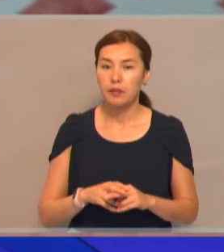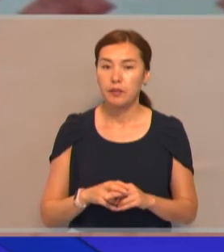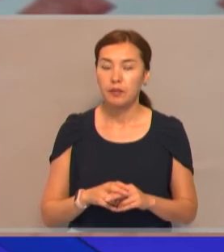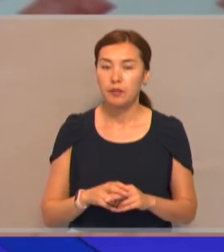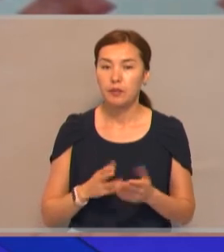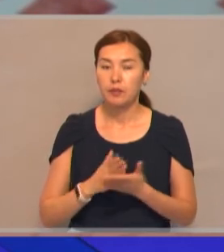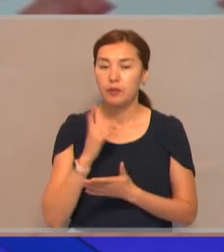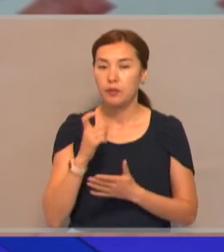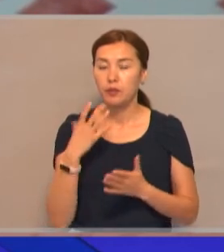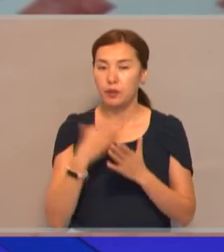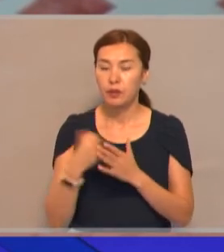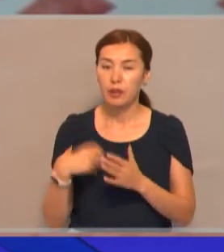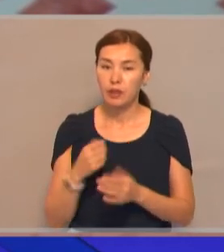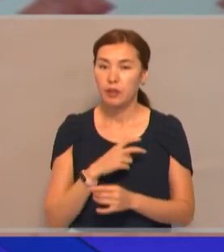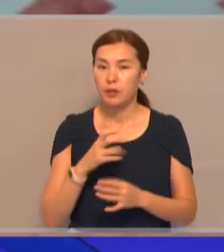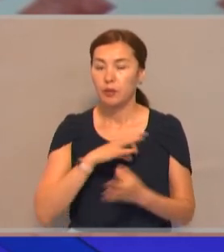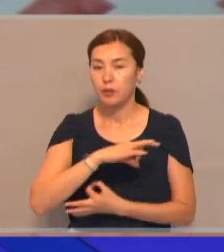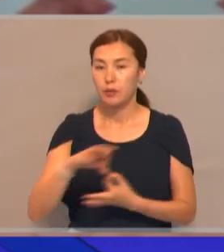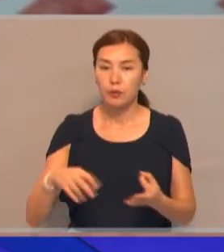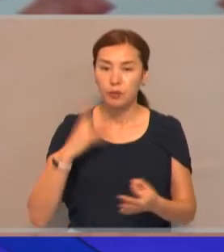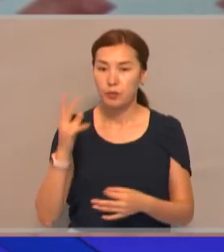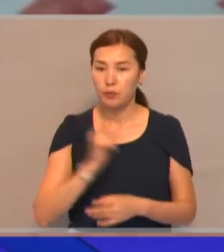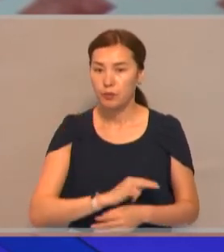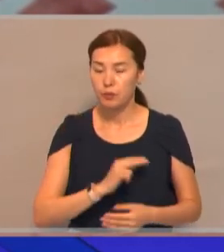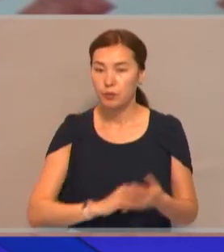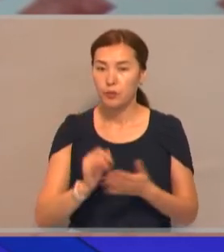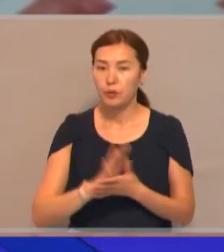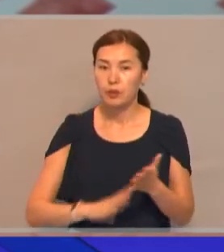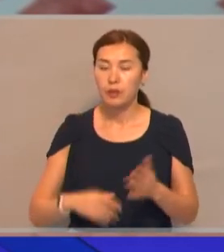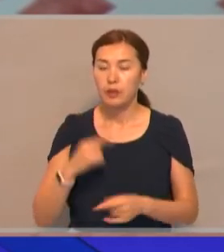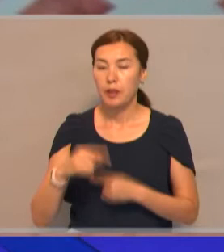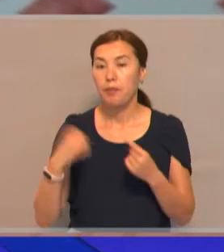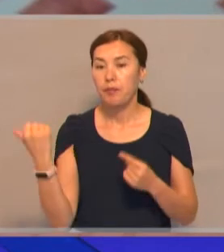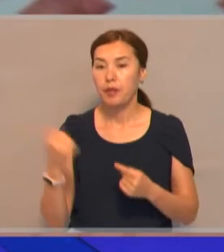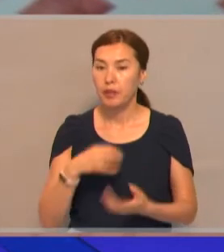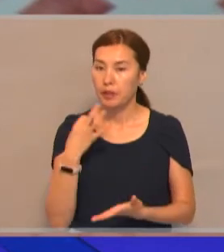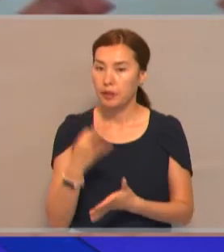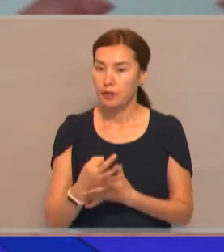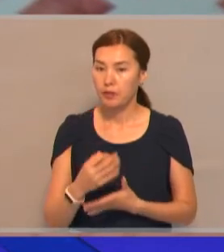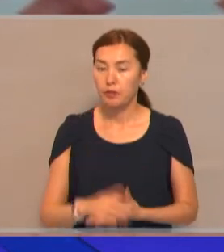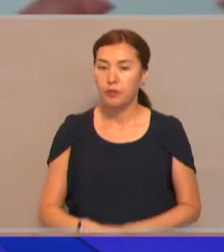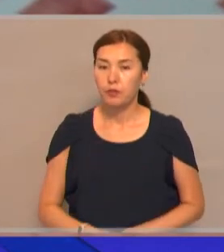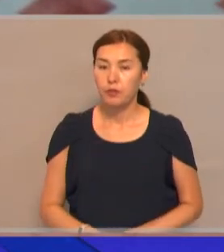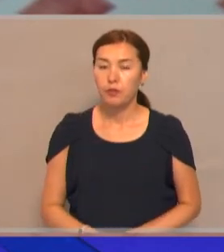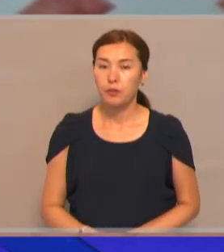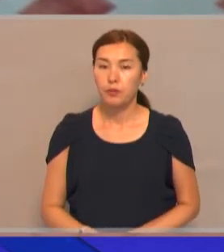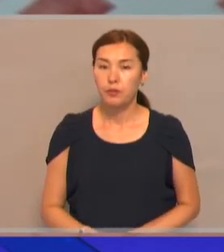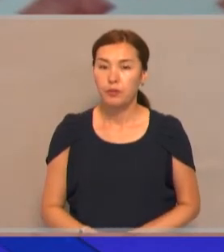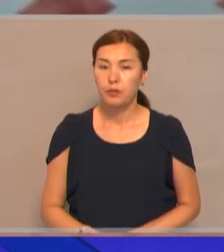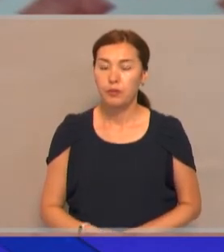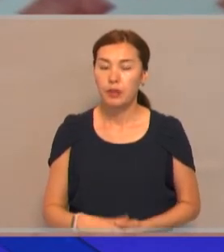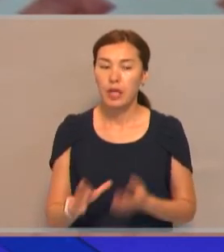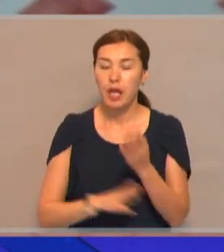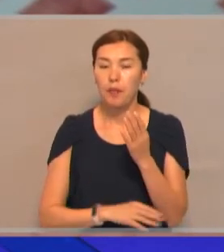ана қызметкерлеріңіз өздері жүру керек күні түні астында. Осы бойынша маған келесі апта есеп беріңіз, келесі аптаның соңына